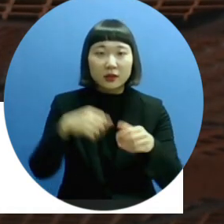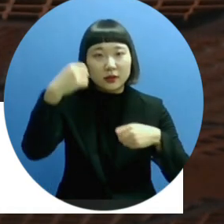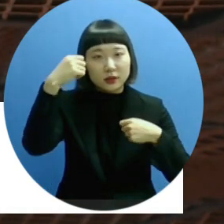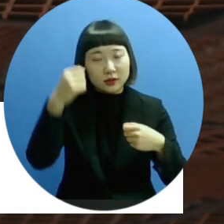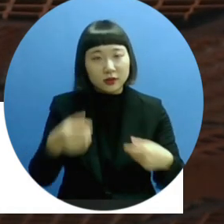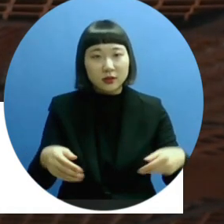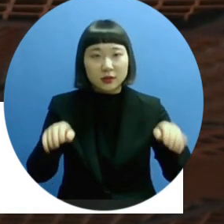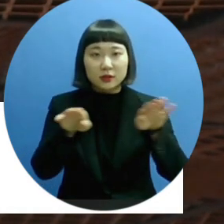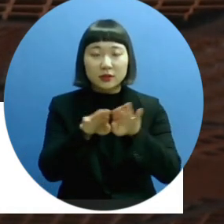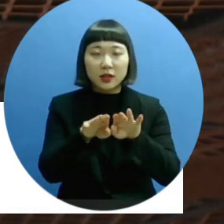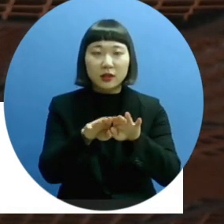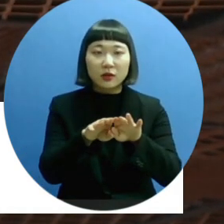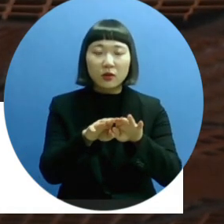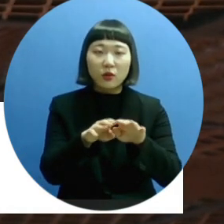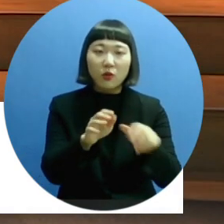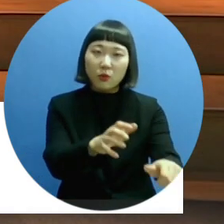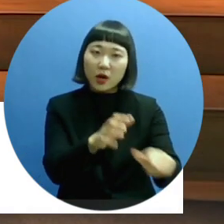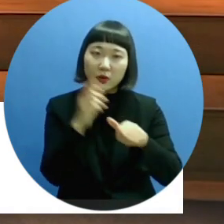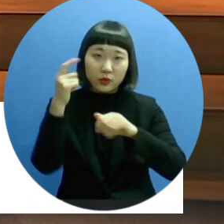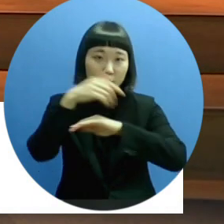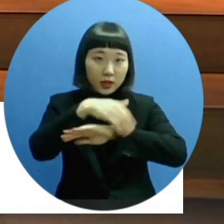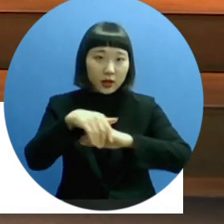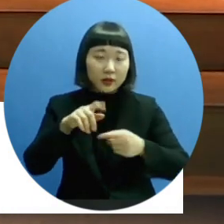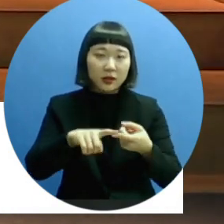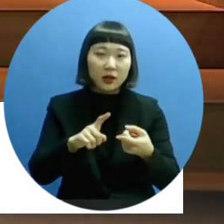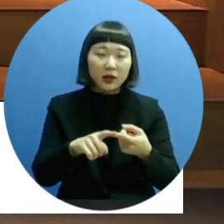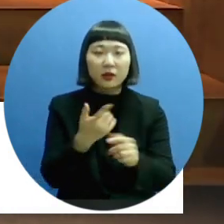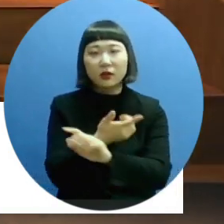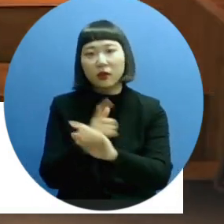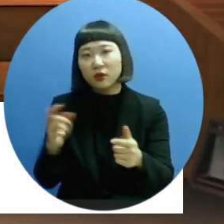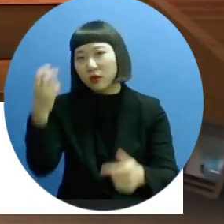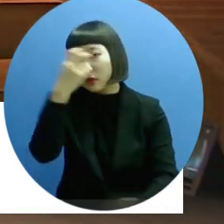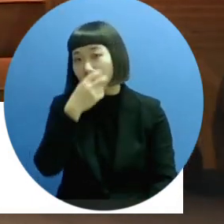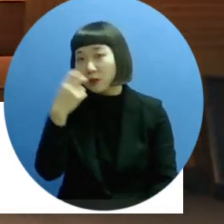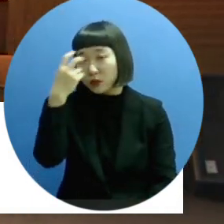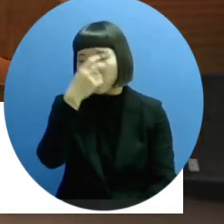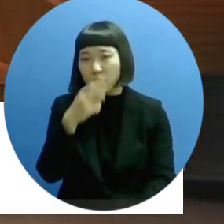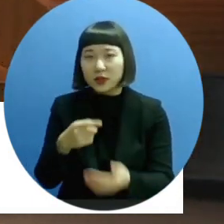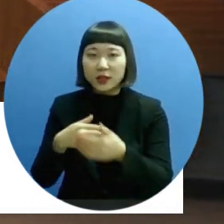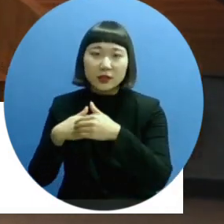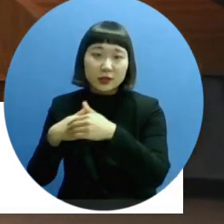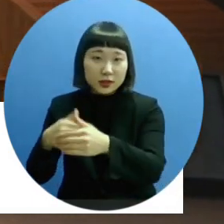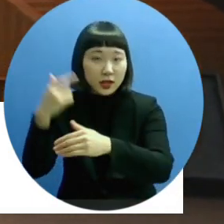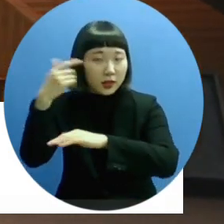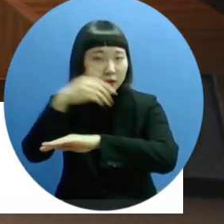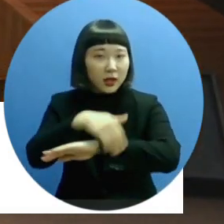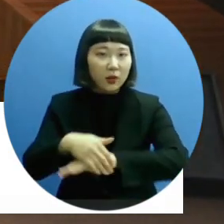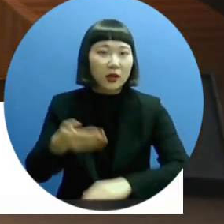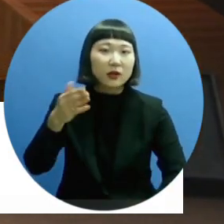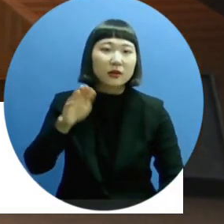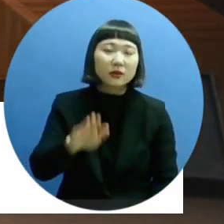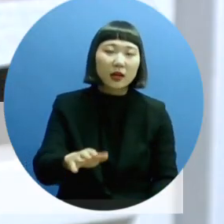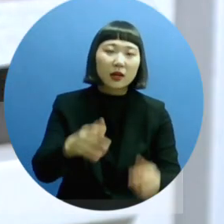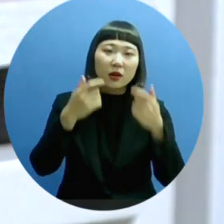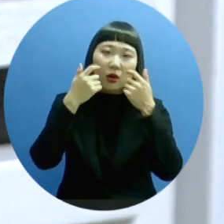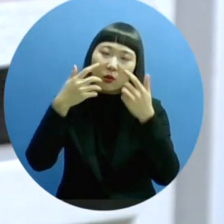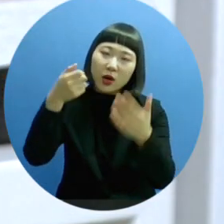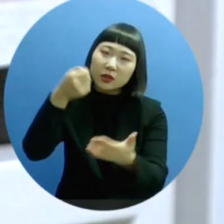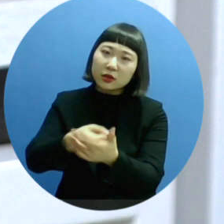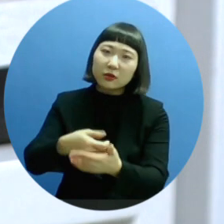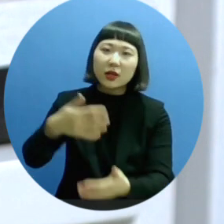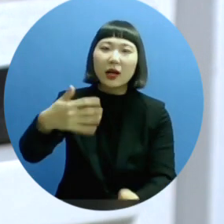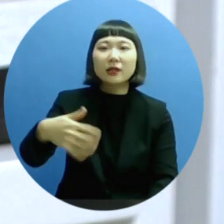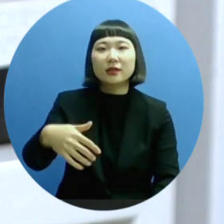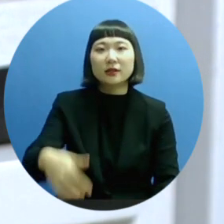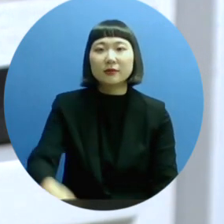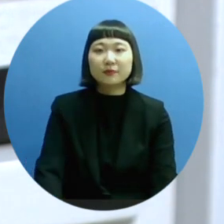저희가 다각도로 검토해 가지고 이제 시행할 예정인데 아직까지는 뭐 확정된 건 없습니다. 극단